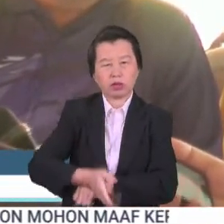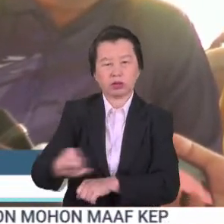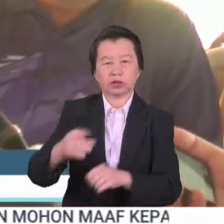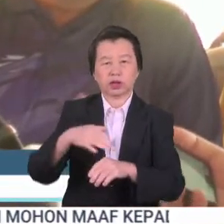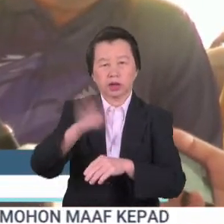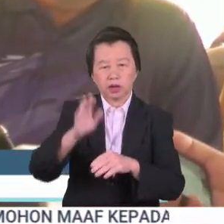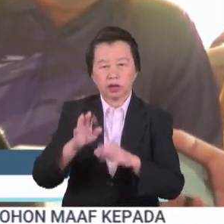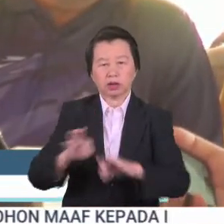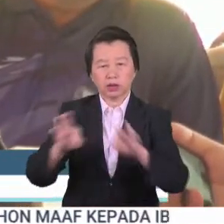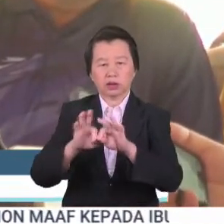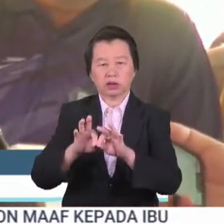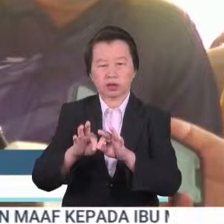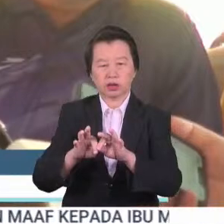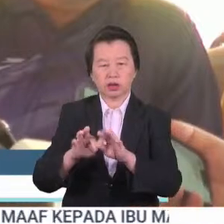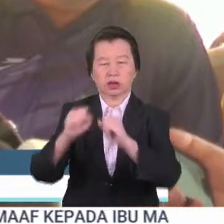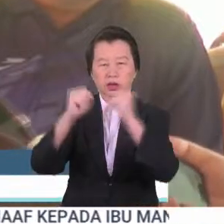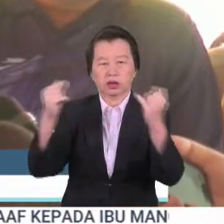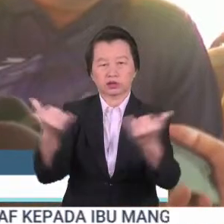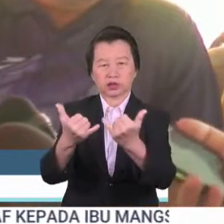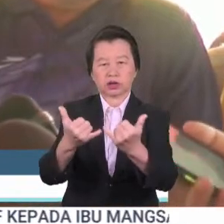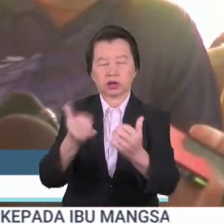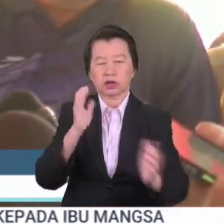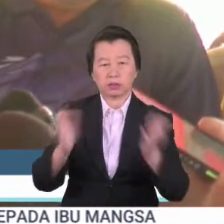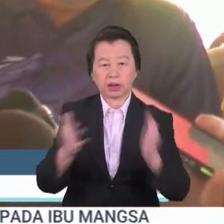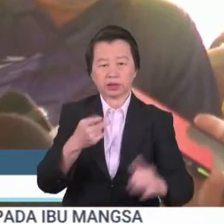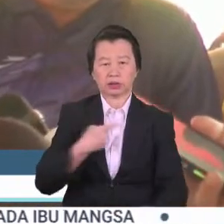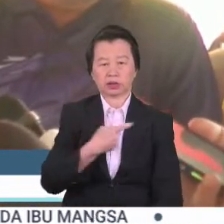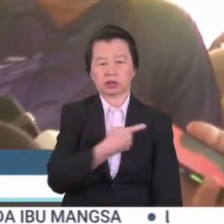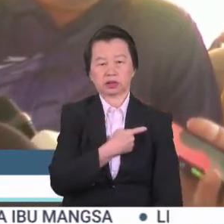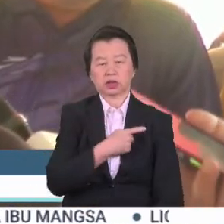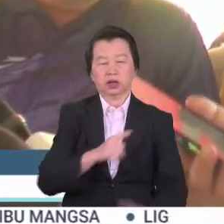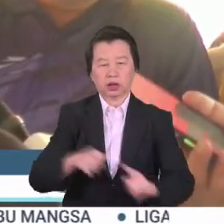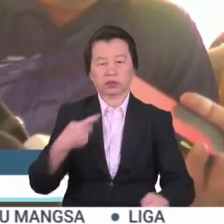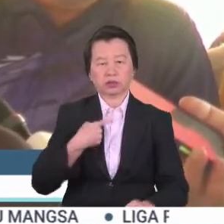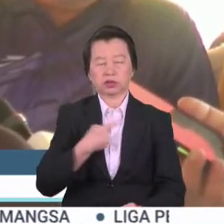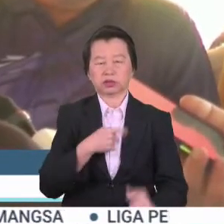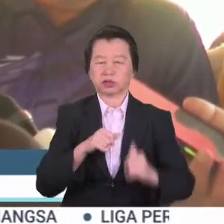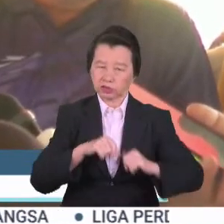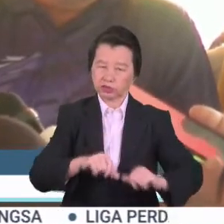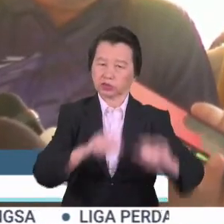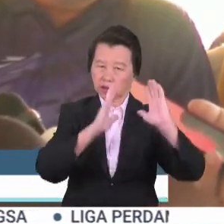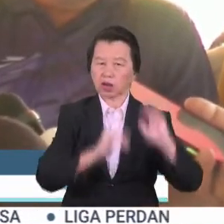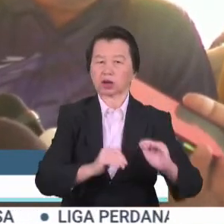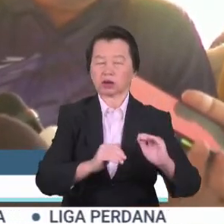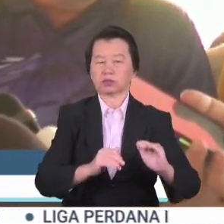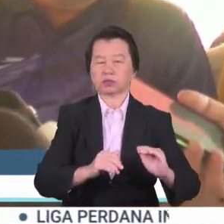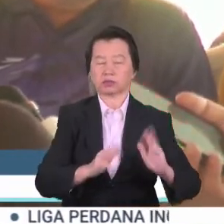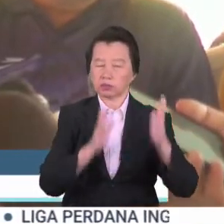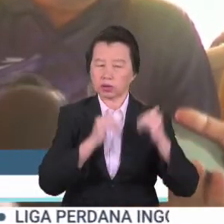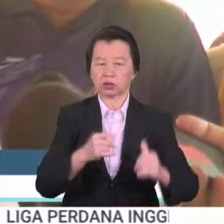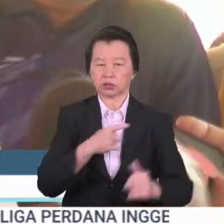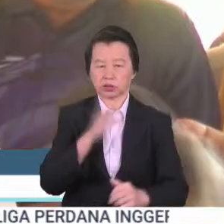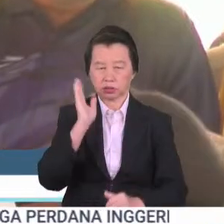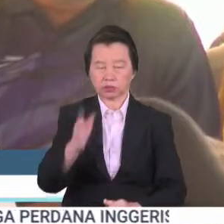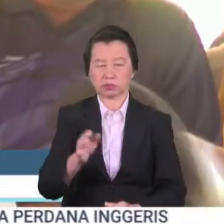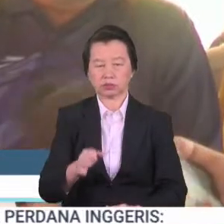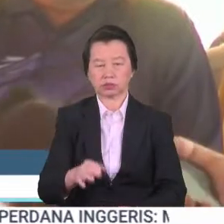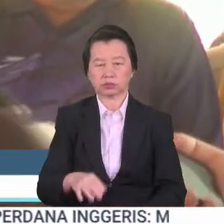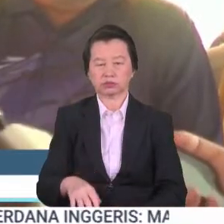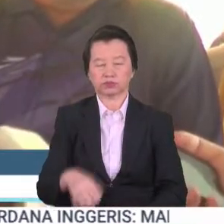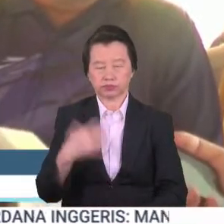lebih utamakan tentang output Syarikat mereka berbanding dengan kita tetapi kita masih mengharapkanlah maknanya sudah tentu ada ruang-ruang